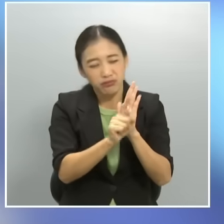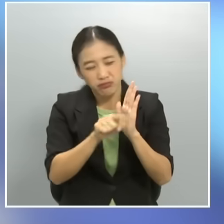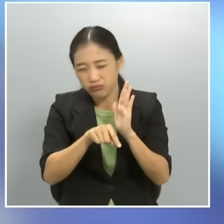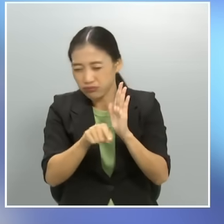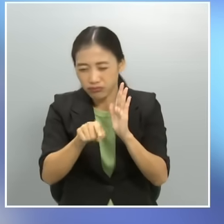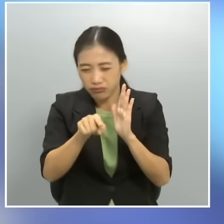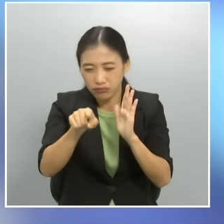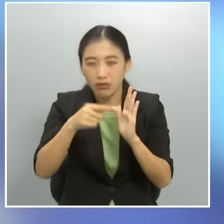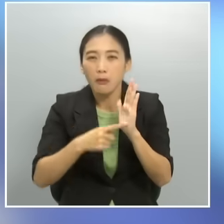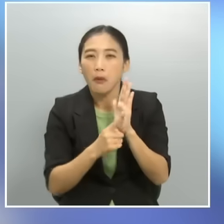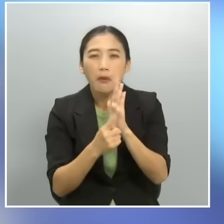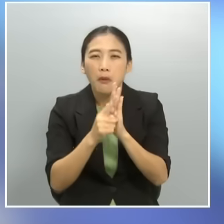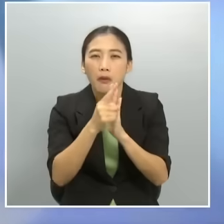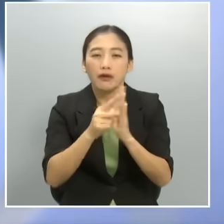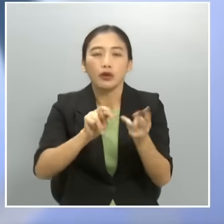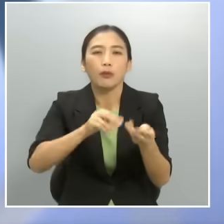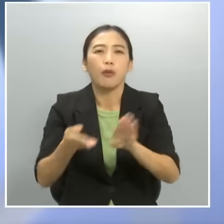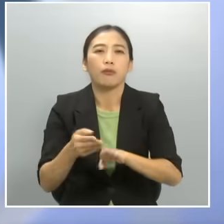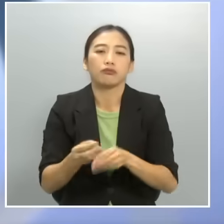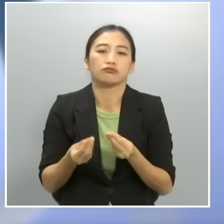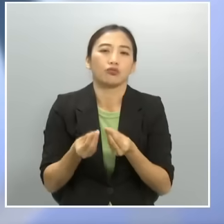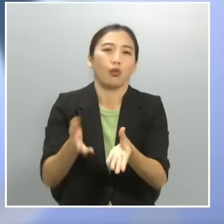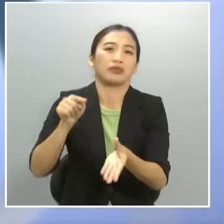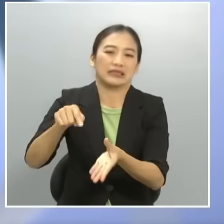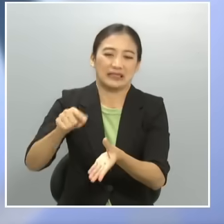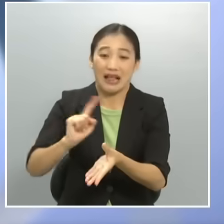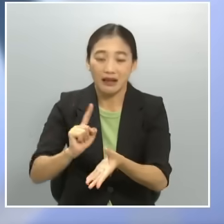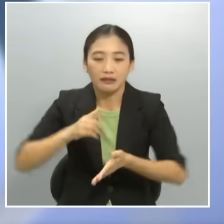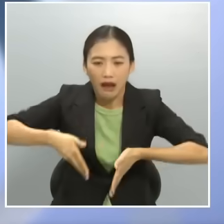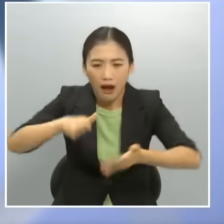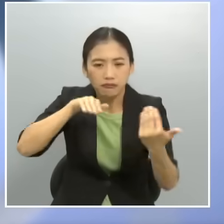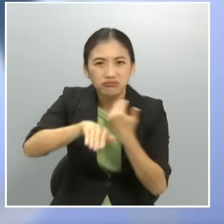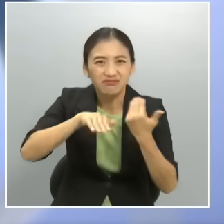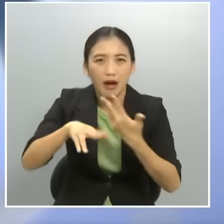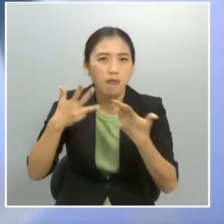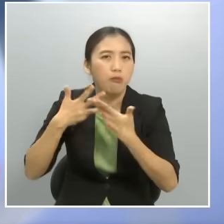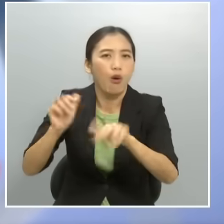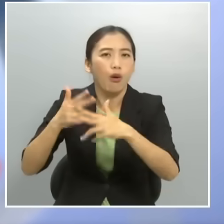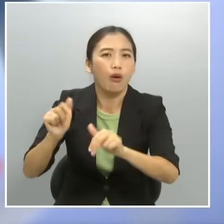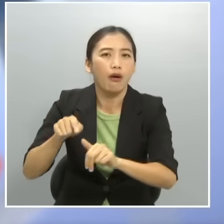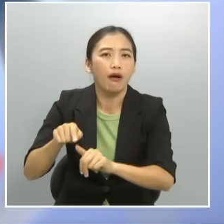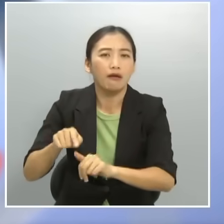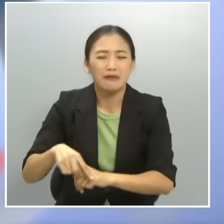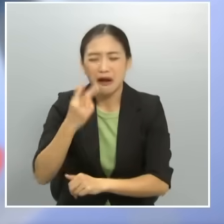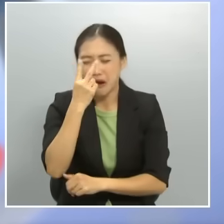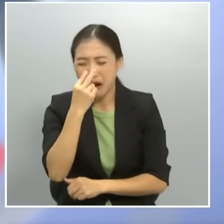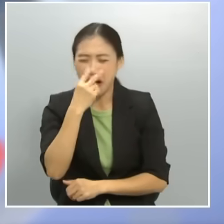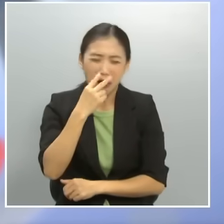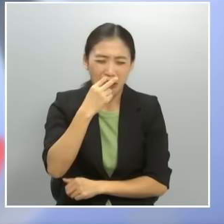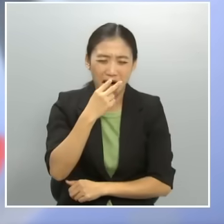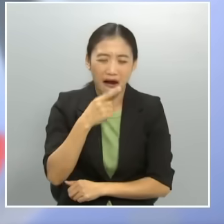งสารเด็ก3ขวบ แล้วไปปล่อยไว้ข้างทางอ ่ ะ ใช่ค่ะ โอ้โหดูสิเด็กก็คงจะใจเสีย